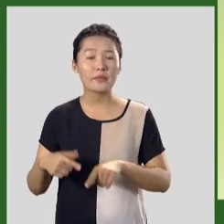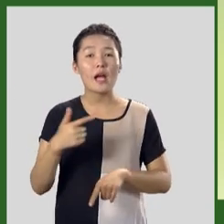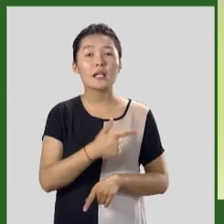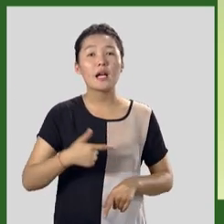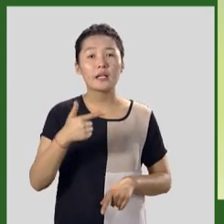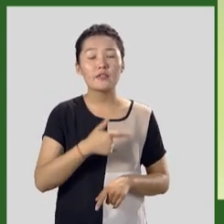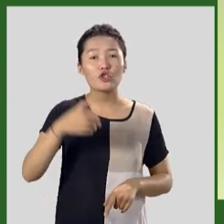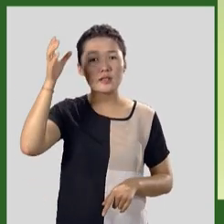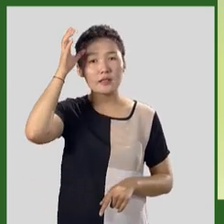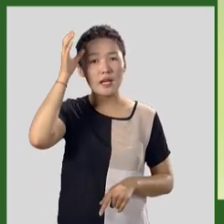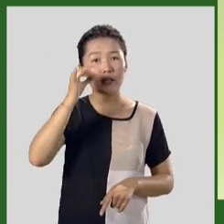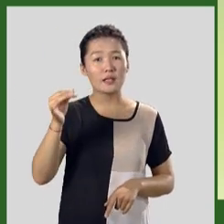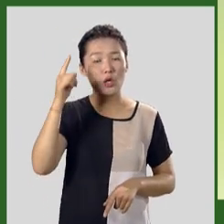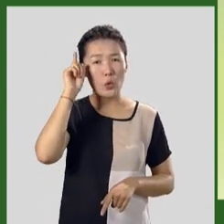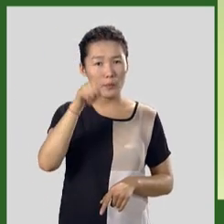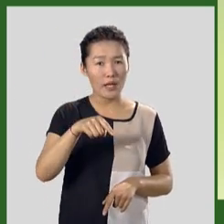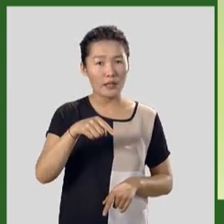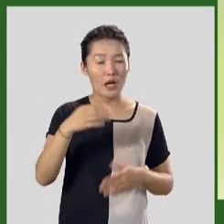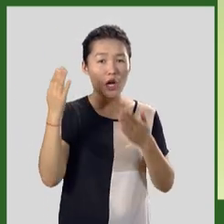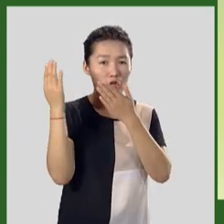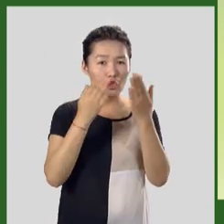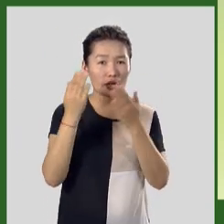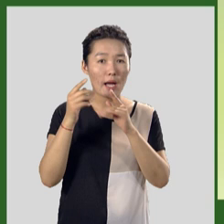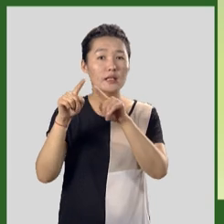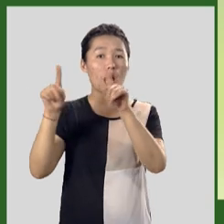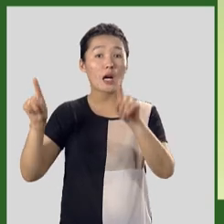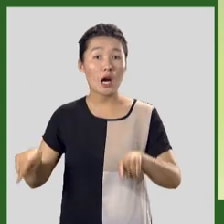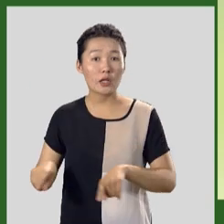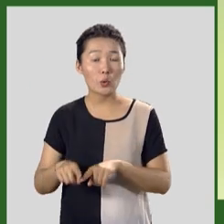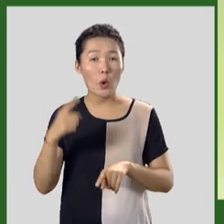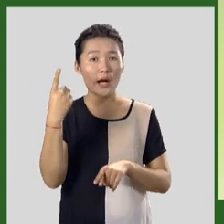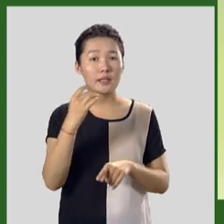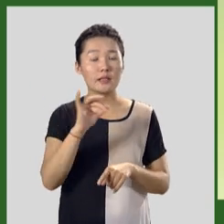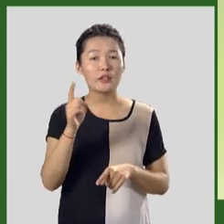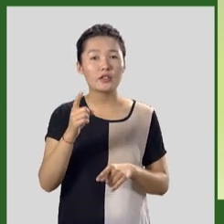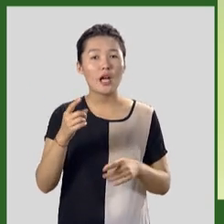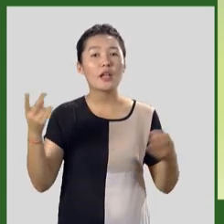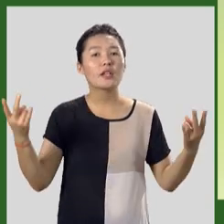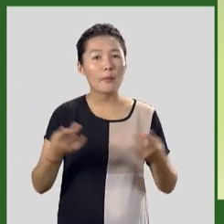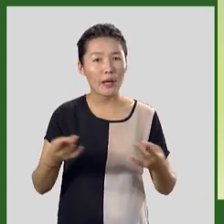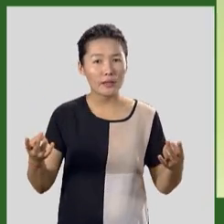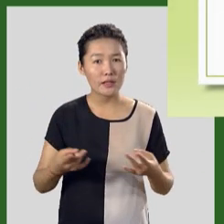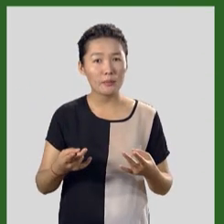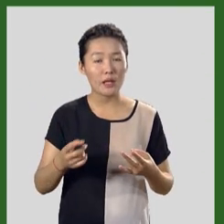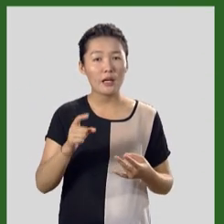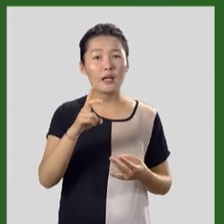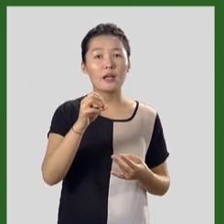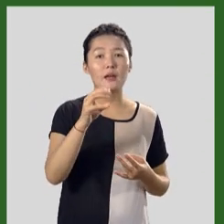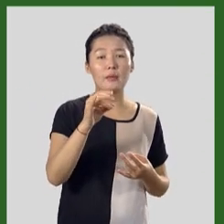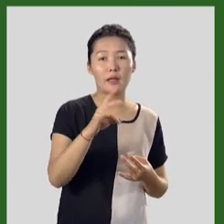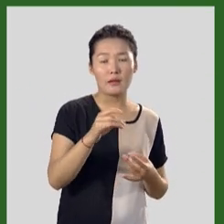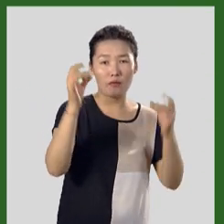Географические знания и умение читать карту – один из необходимых элементов культуры и